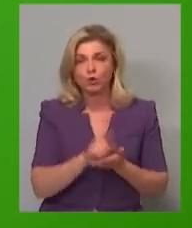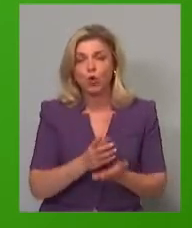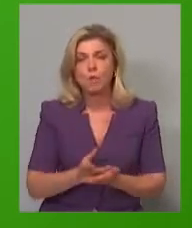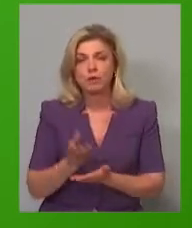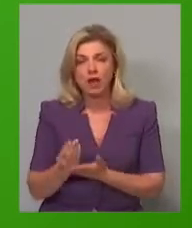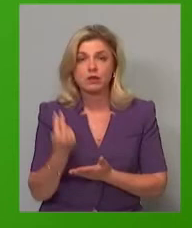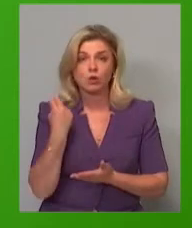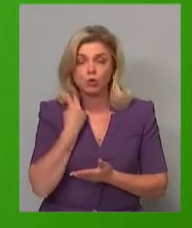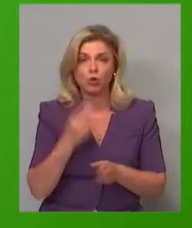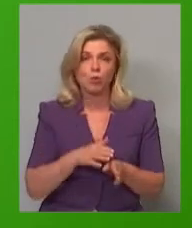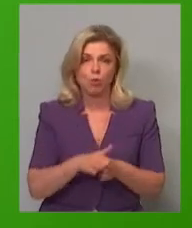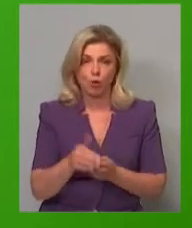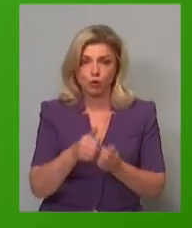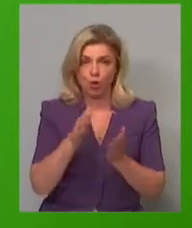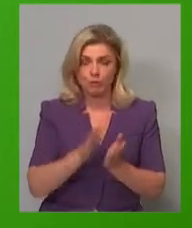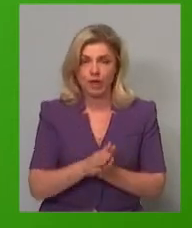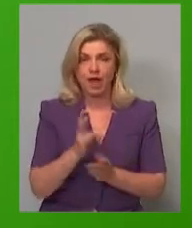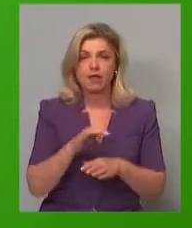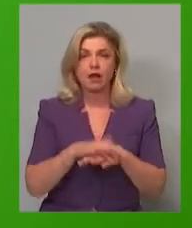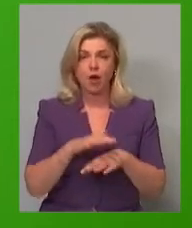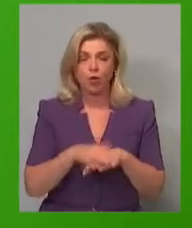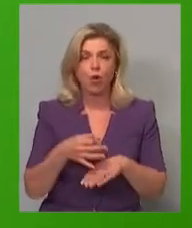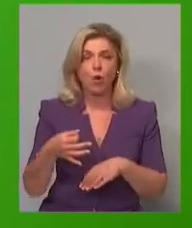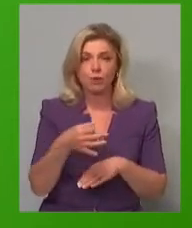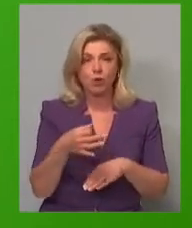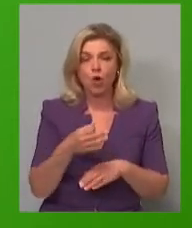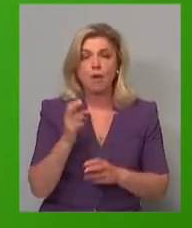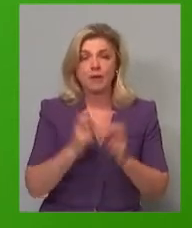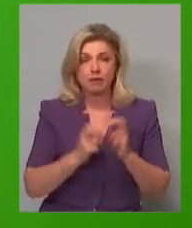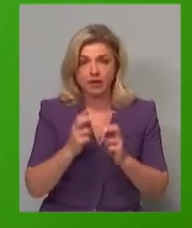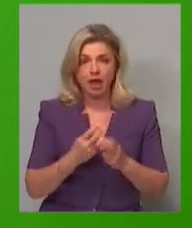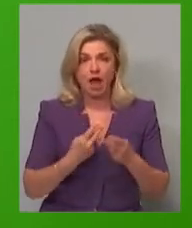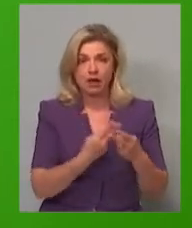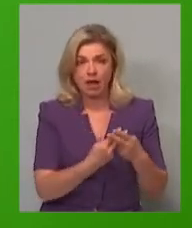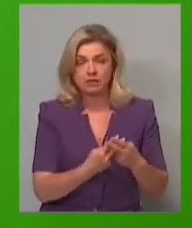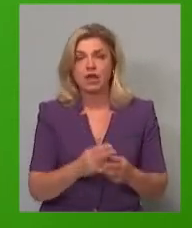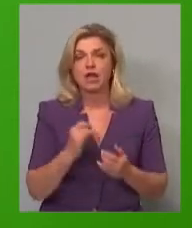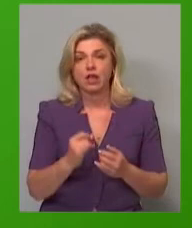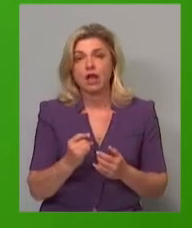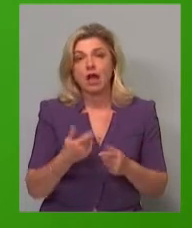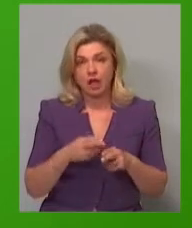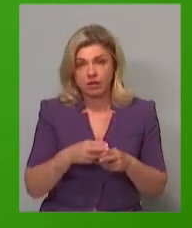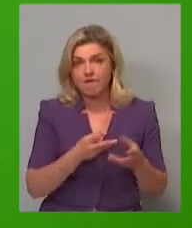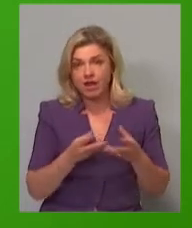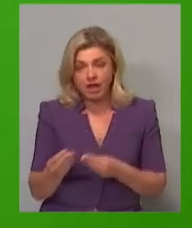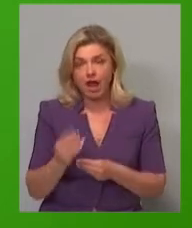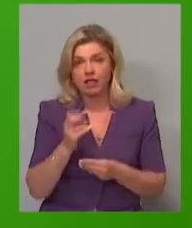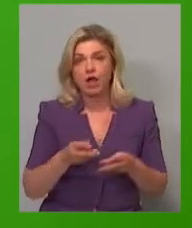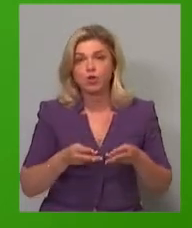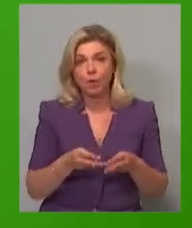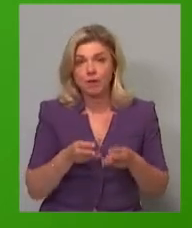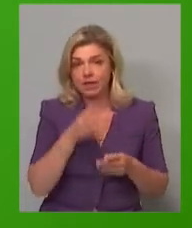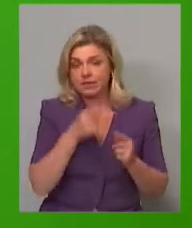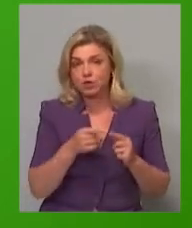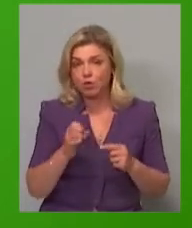повному обсязі. На рахунки обласного комунального підприємства наклали арешт. Чи вплине ця ситуація на опалювальний сезон, запитали у